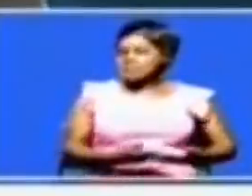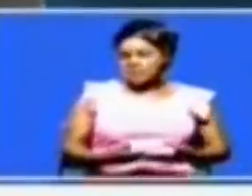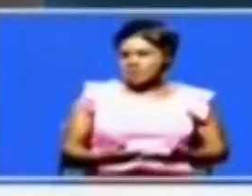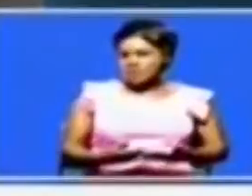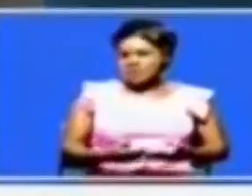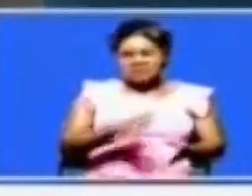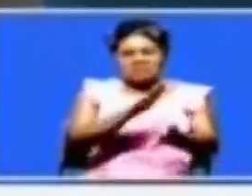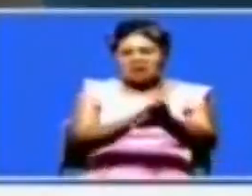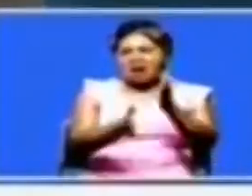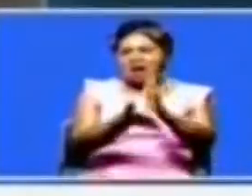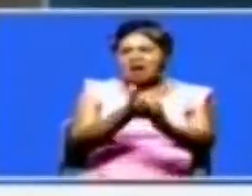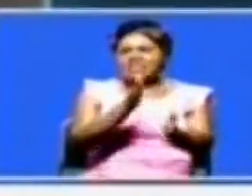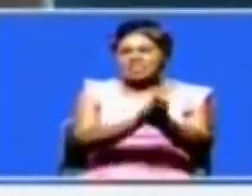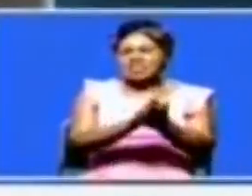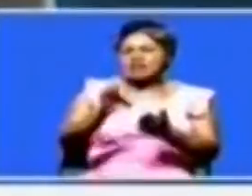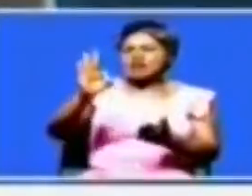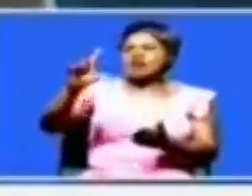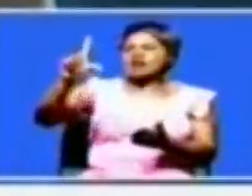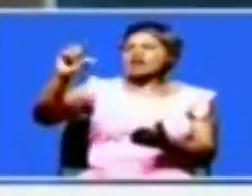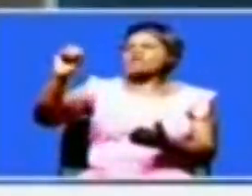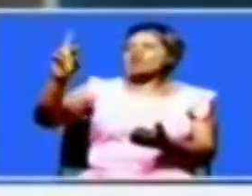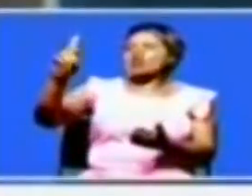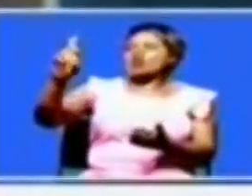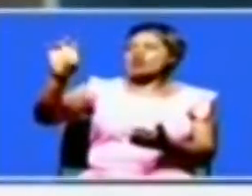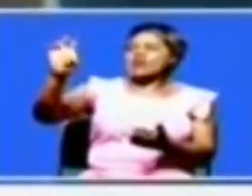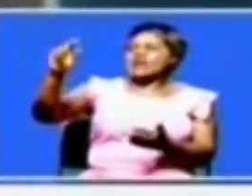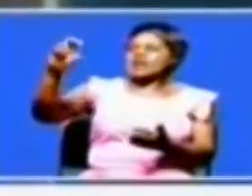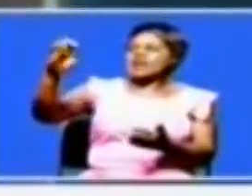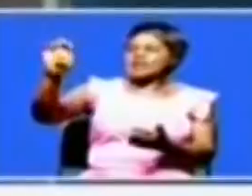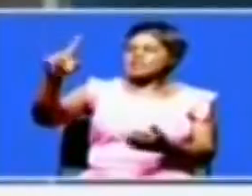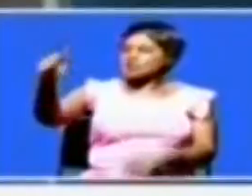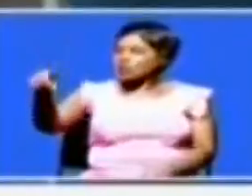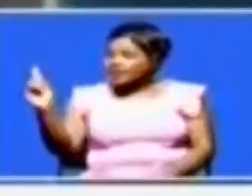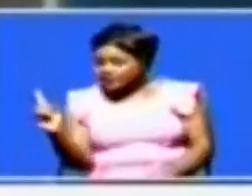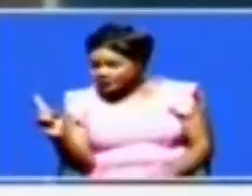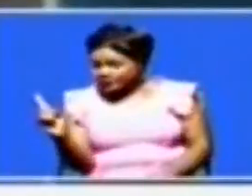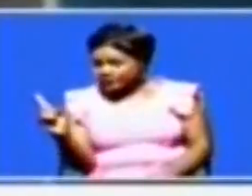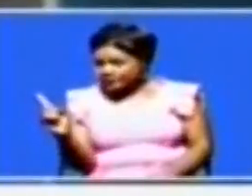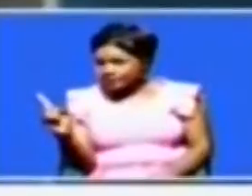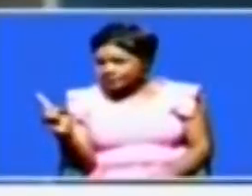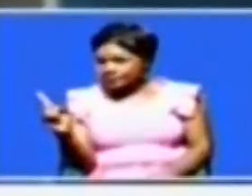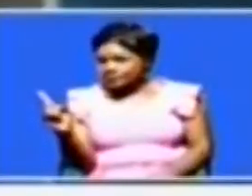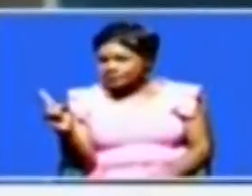nowhere is there the name Florence Ochanda. Is that correct?